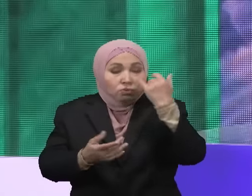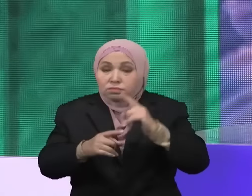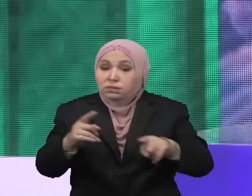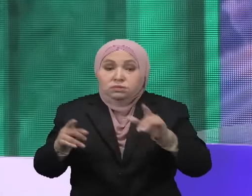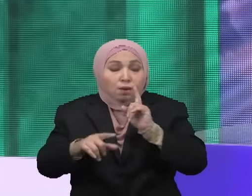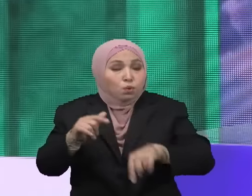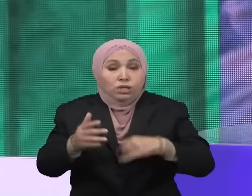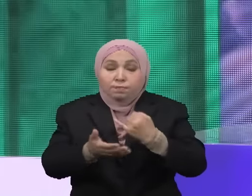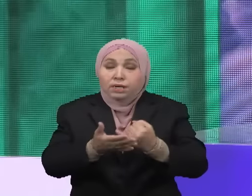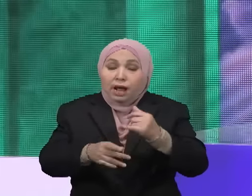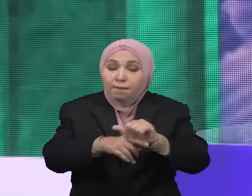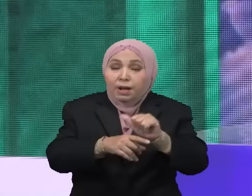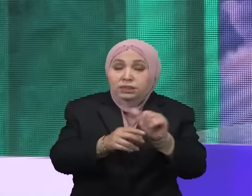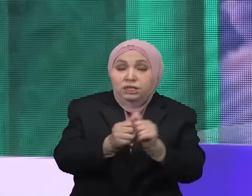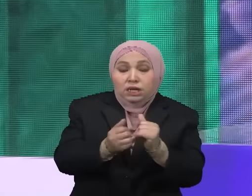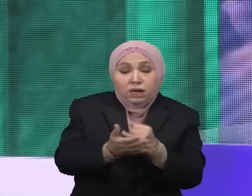dengan ilmu. Dia